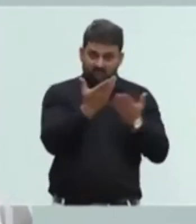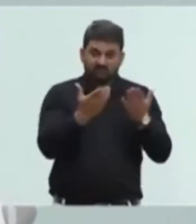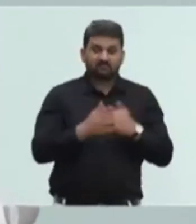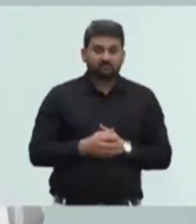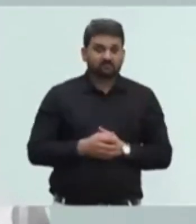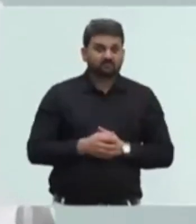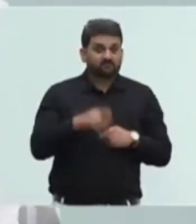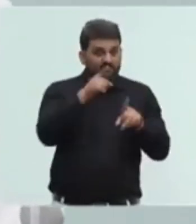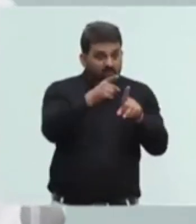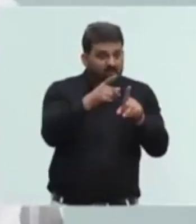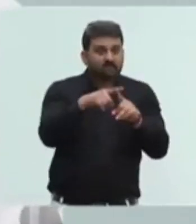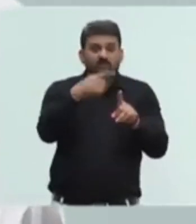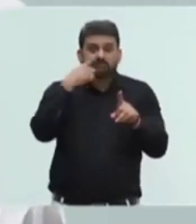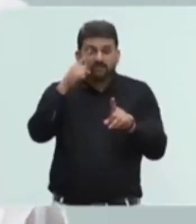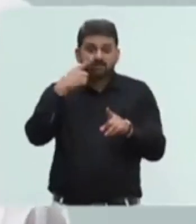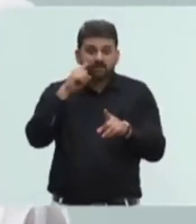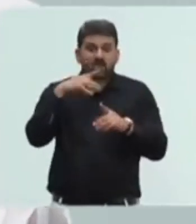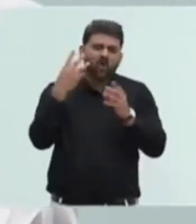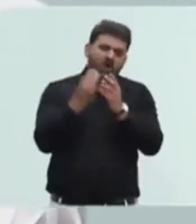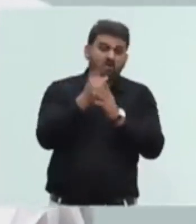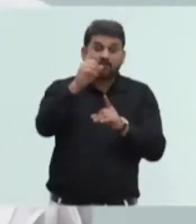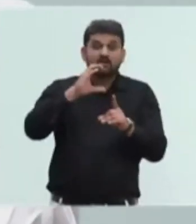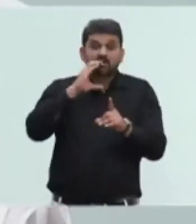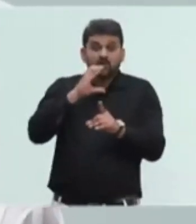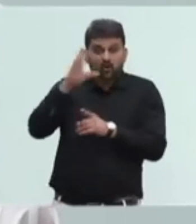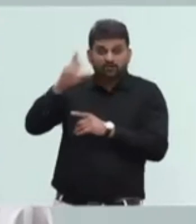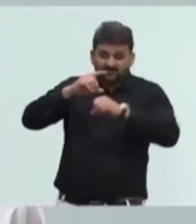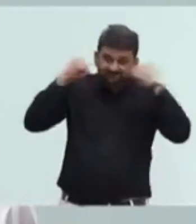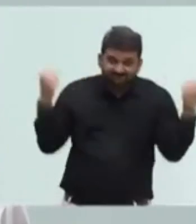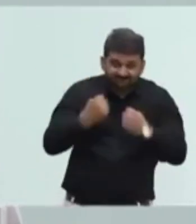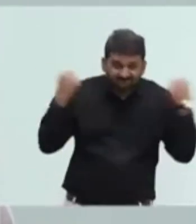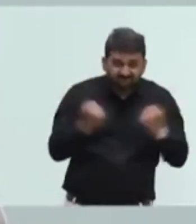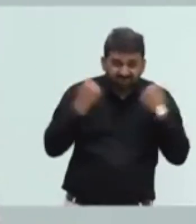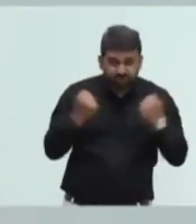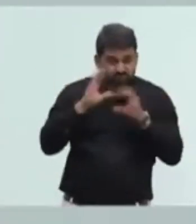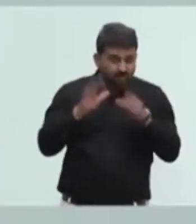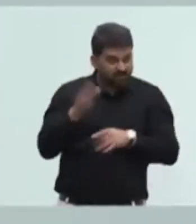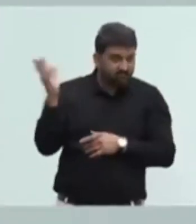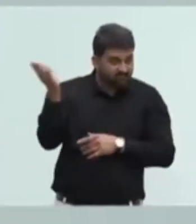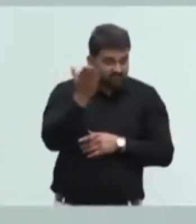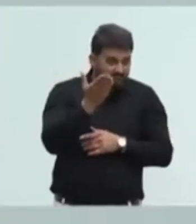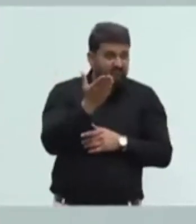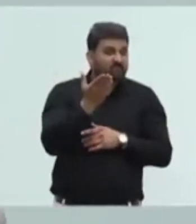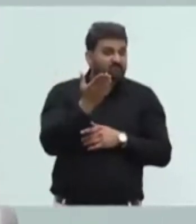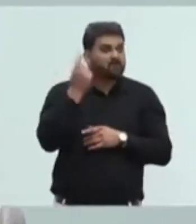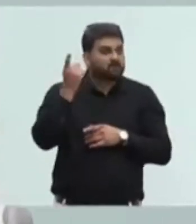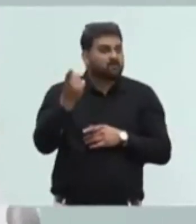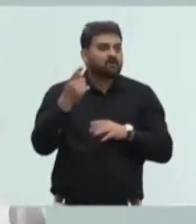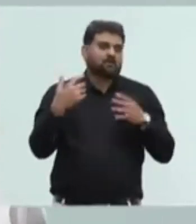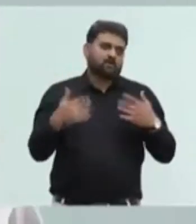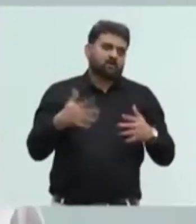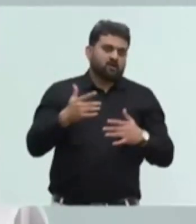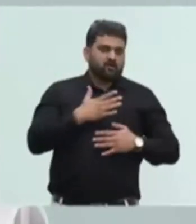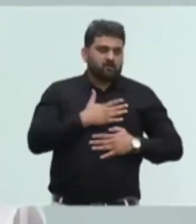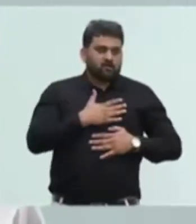तो तुम्हारा तुम्हारे माता-पिता का लेकिन खोज भी अगर जी-जान से तुम्हारे लिए काम करता है तो उसके काम बहुत